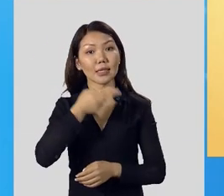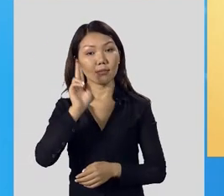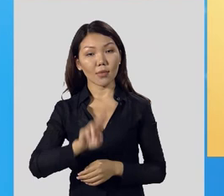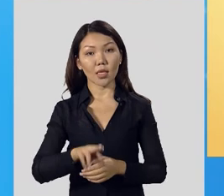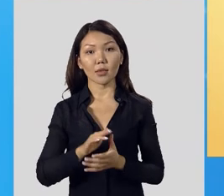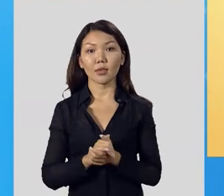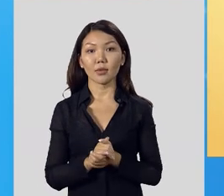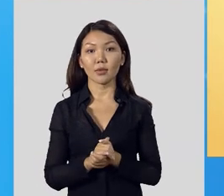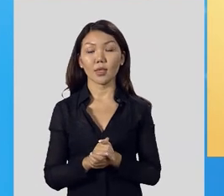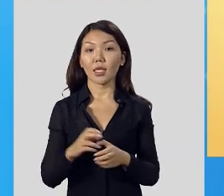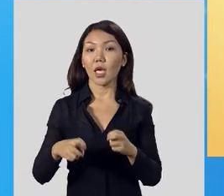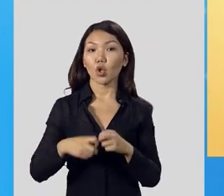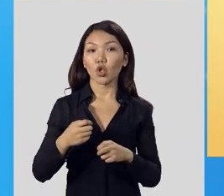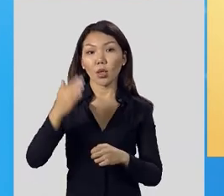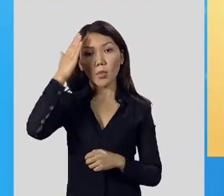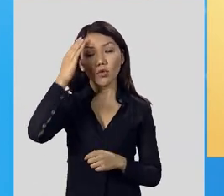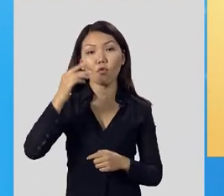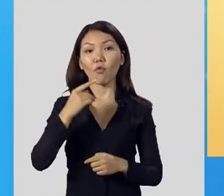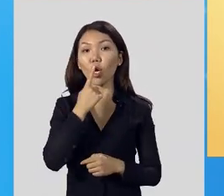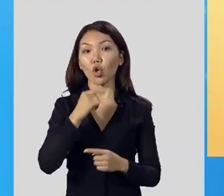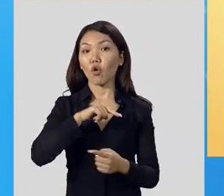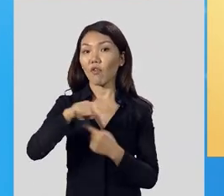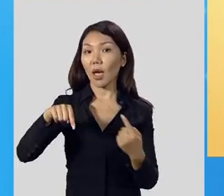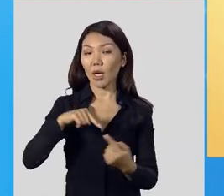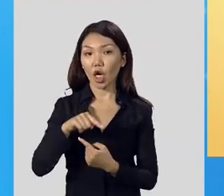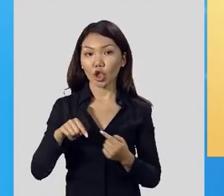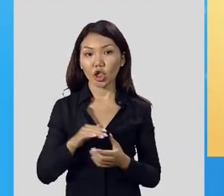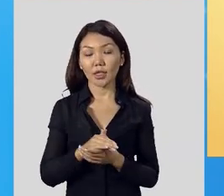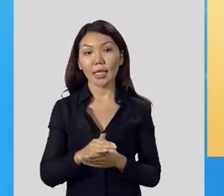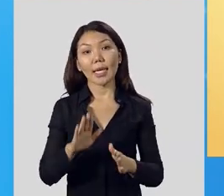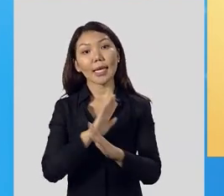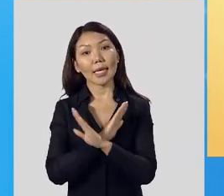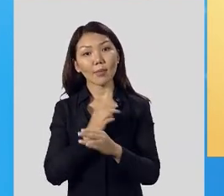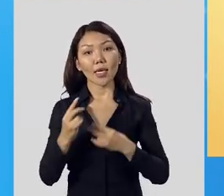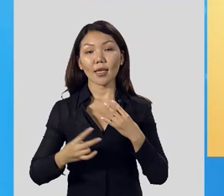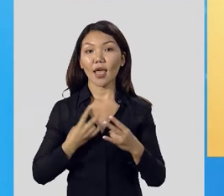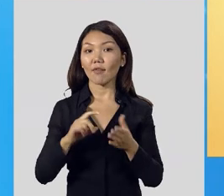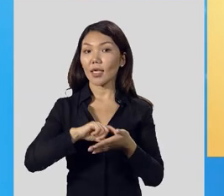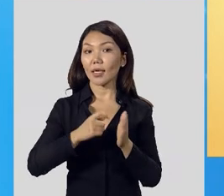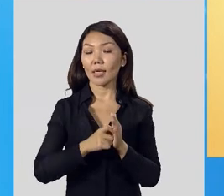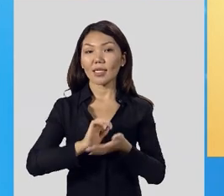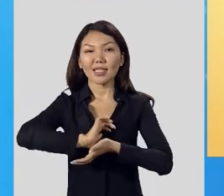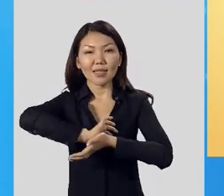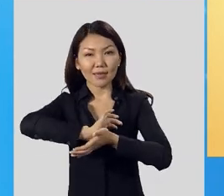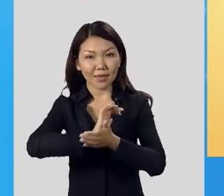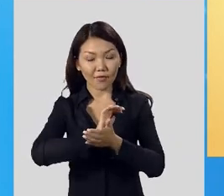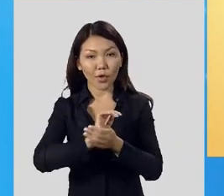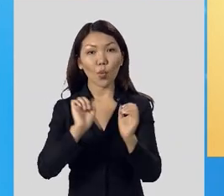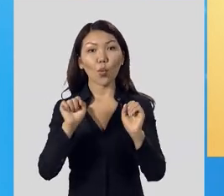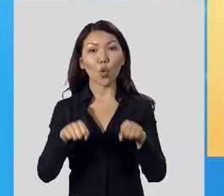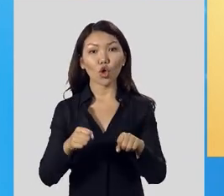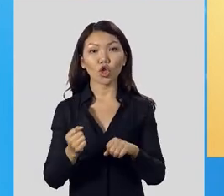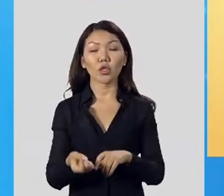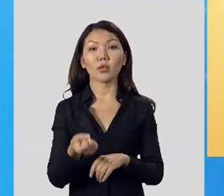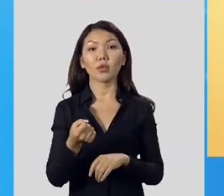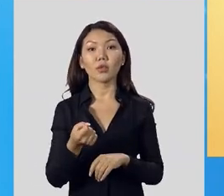Нарушение мозгового кровообращения или гибель нервных клеток из-за сдавливания может произойти